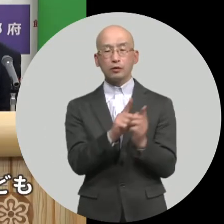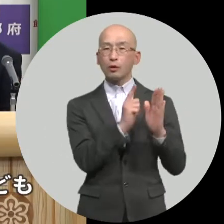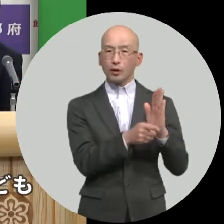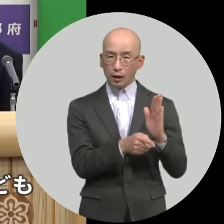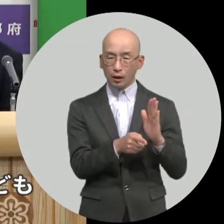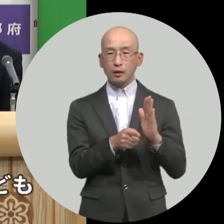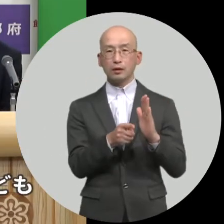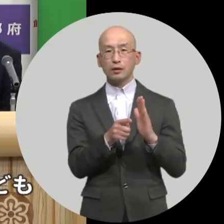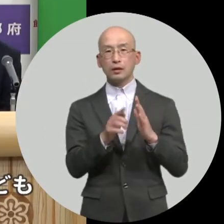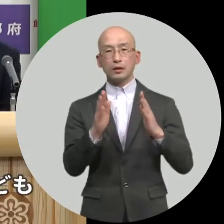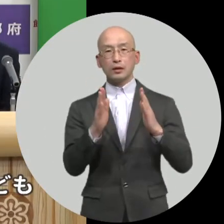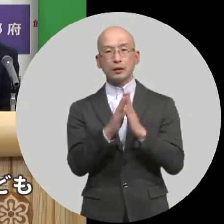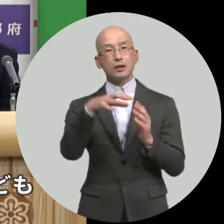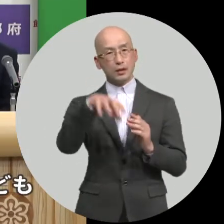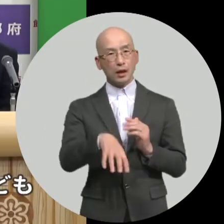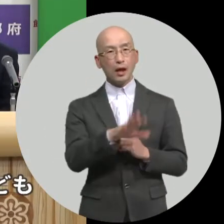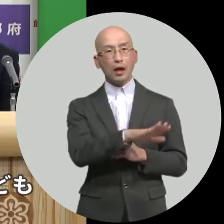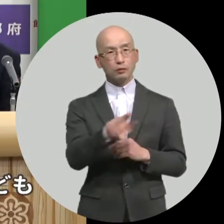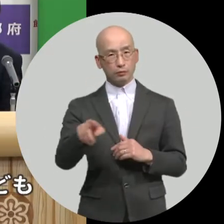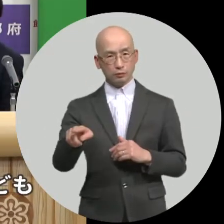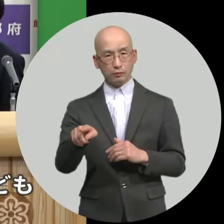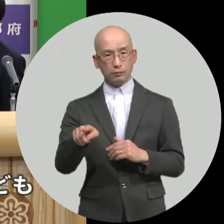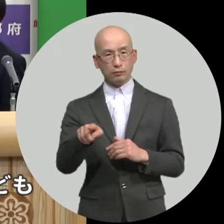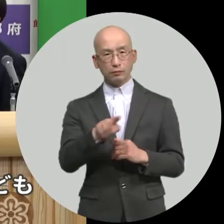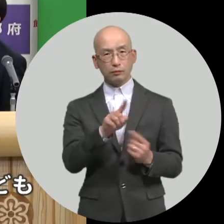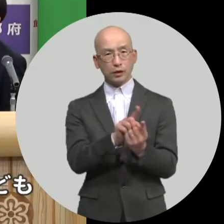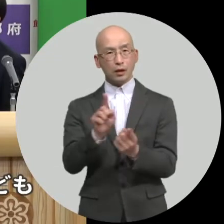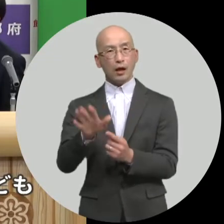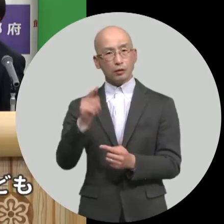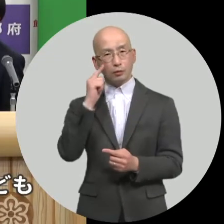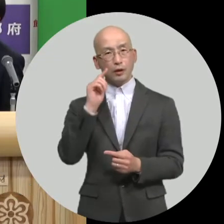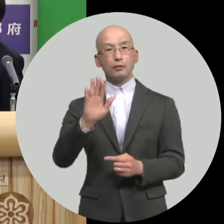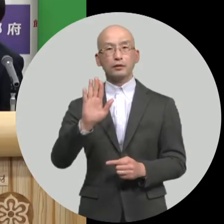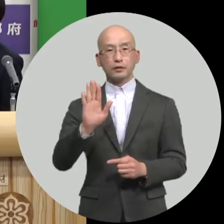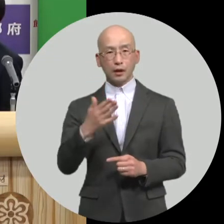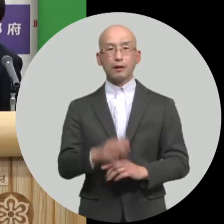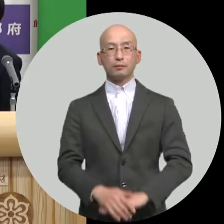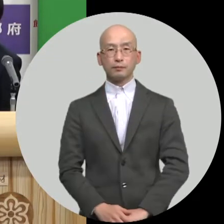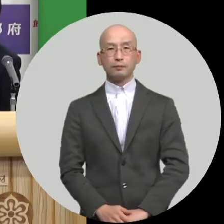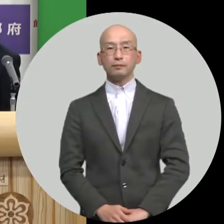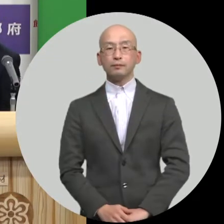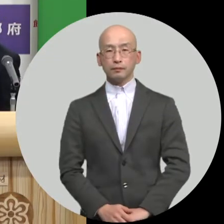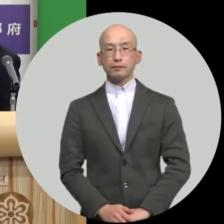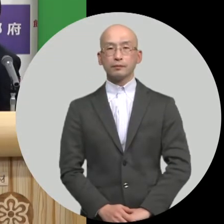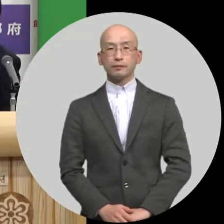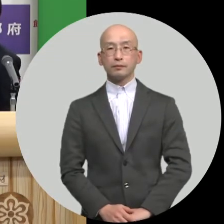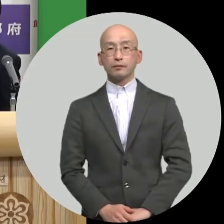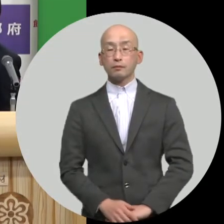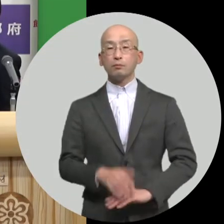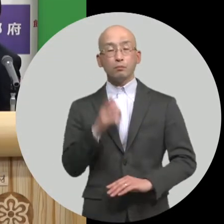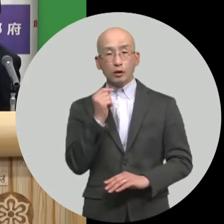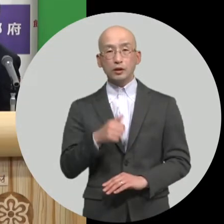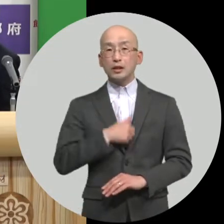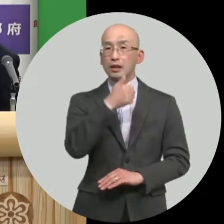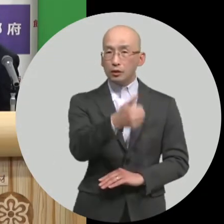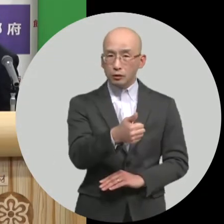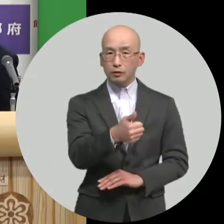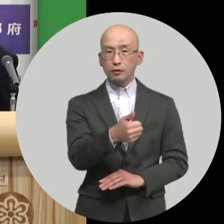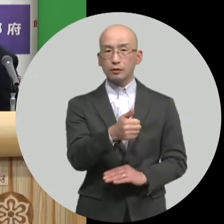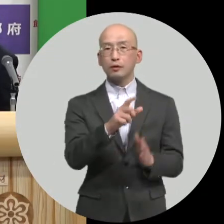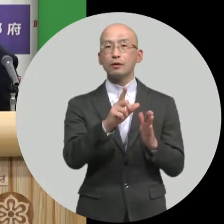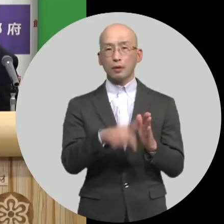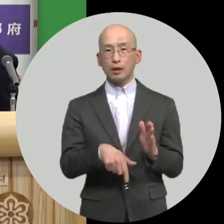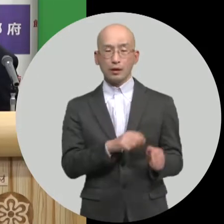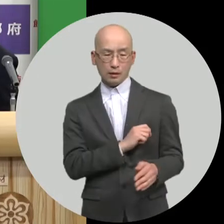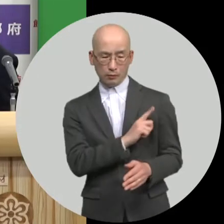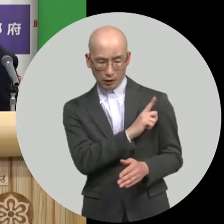神社、お寺で、さんで構築していただいておりますけれども、参拝される側としては、発熱等の症状があれば